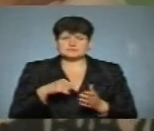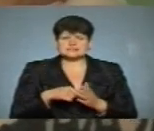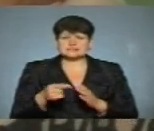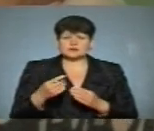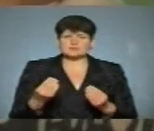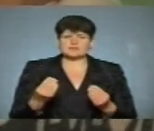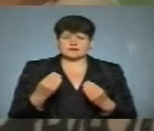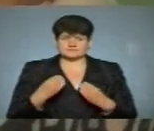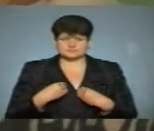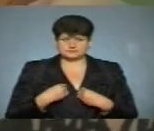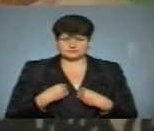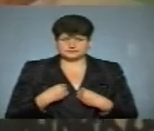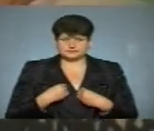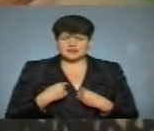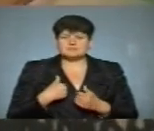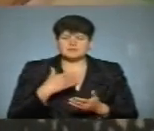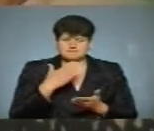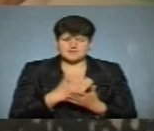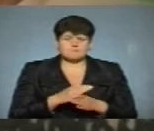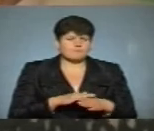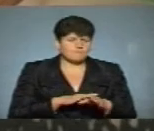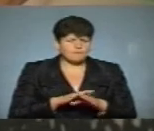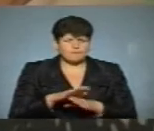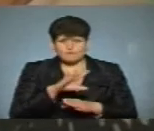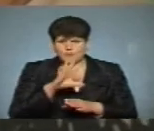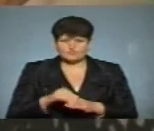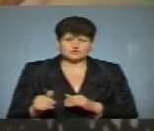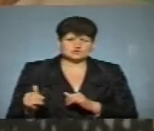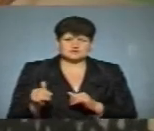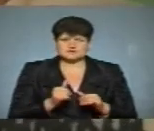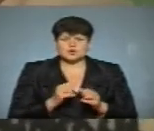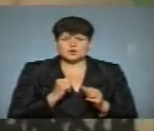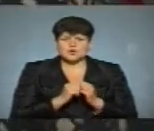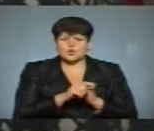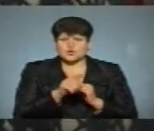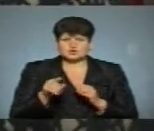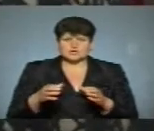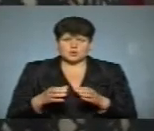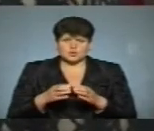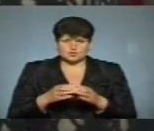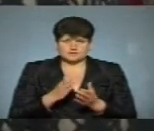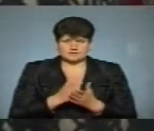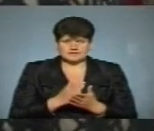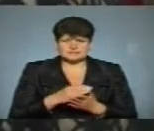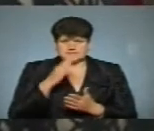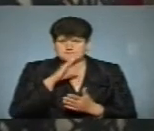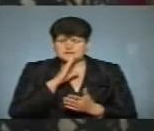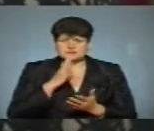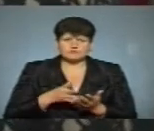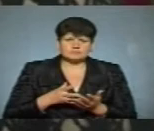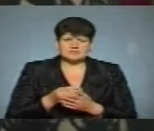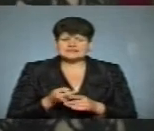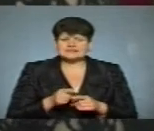Тернополя нам доставило. Ми маємо повністю, ми забезпечена кожна група, зокрема, на батьківську плату взагалі